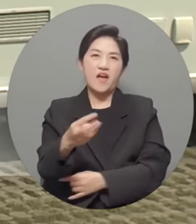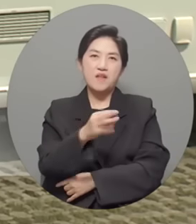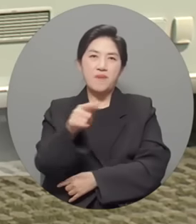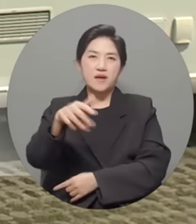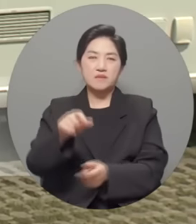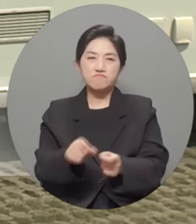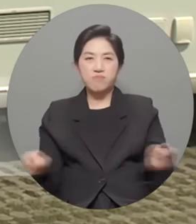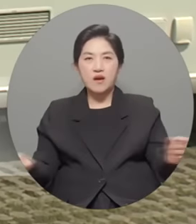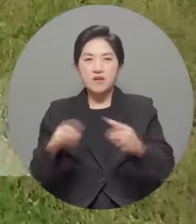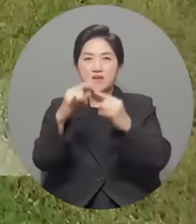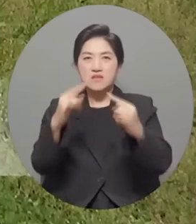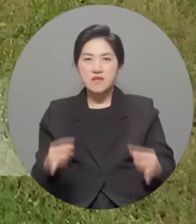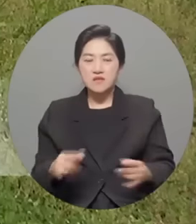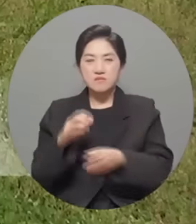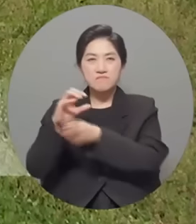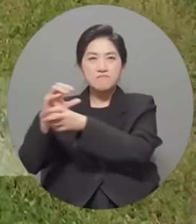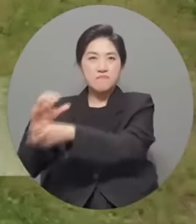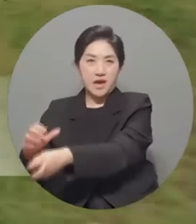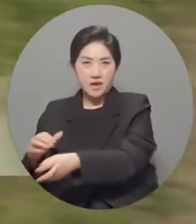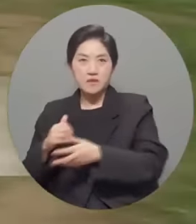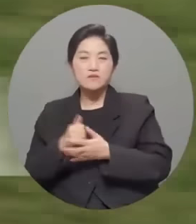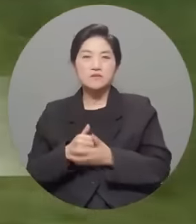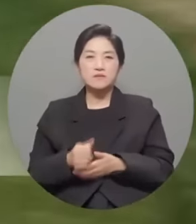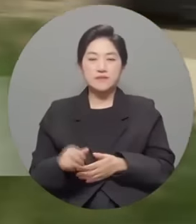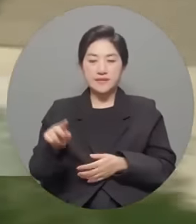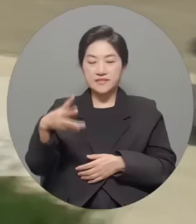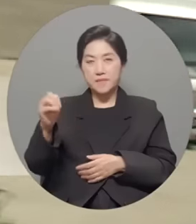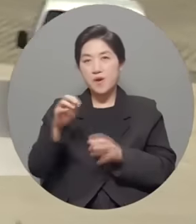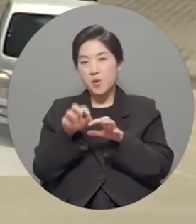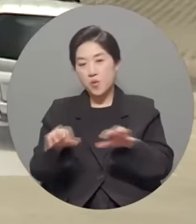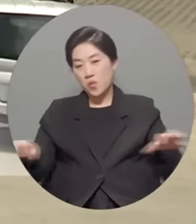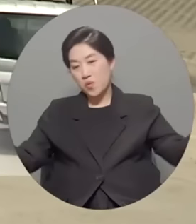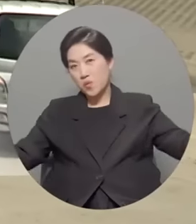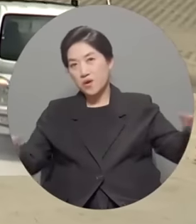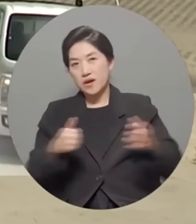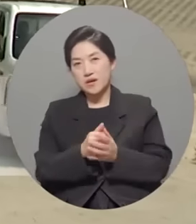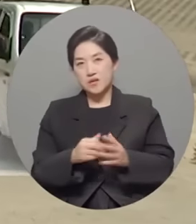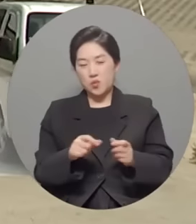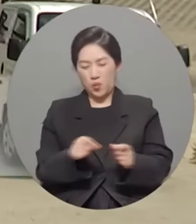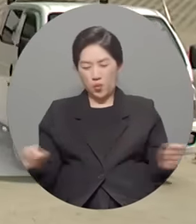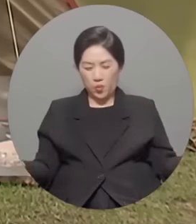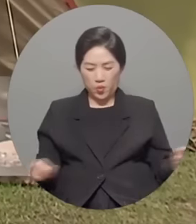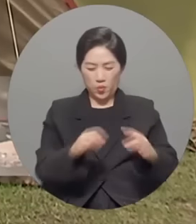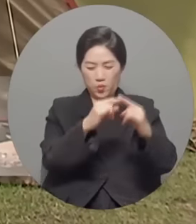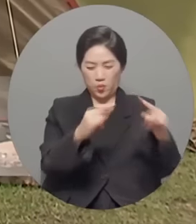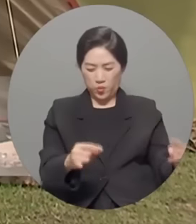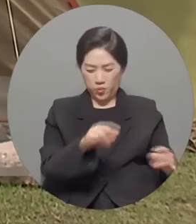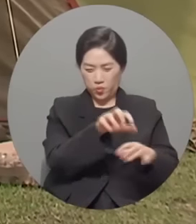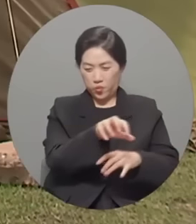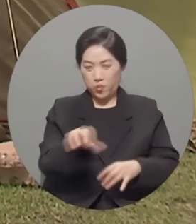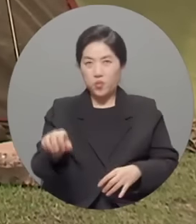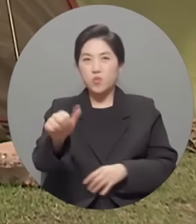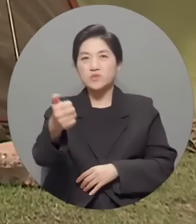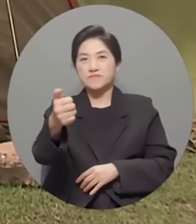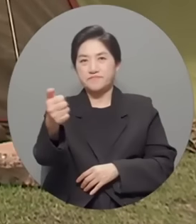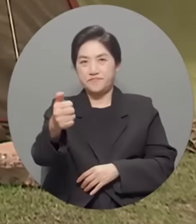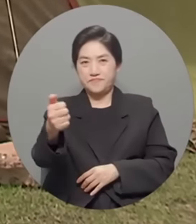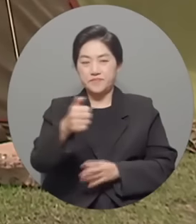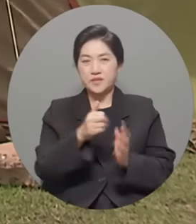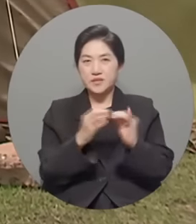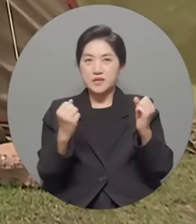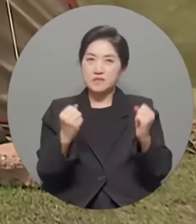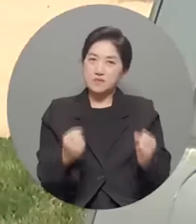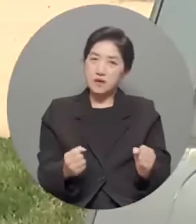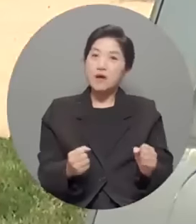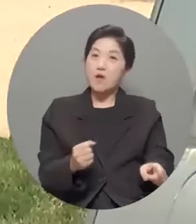텐트와 캠핑카입니다. 2,300m 남짓한 공간에 장박 중인 야영 시설은 50여 개. 사람이 머무는